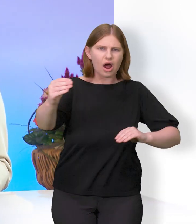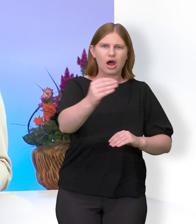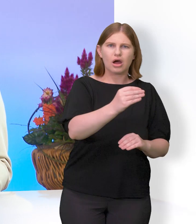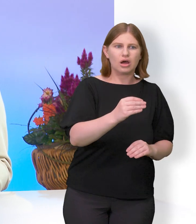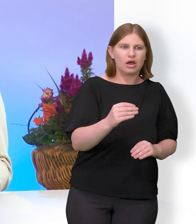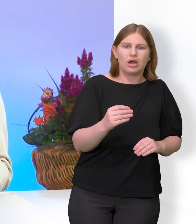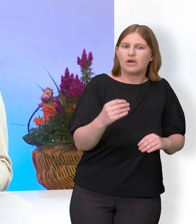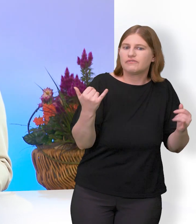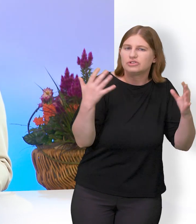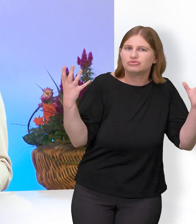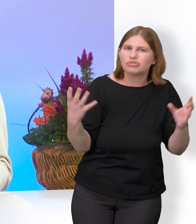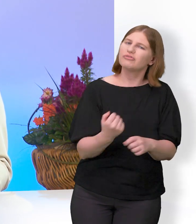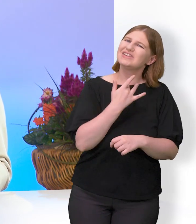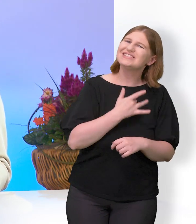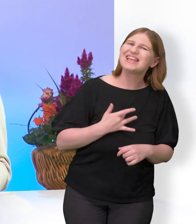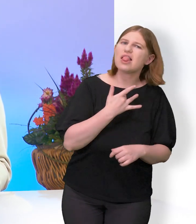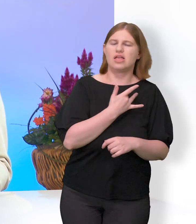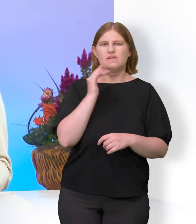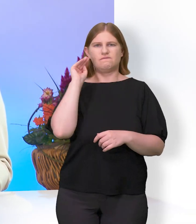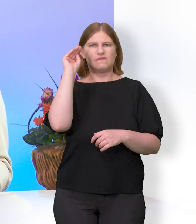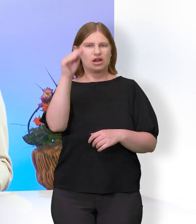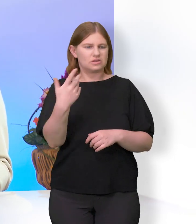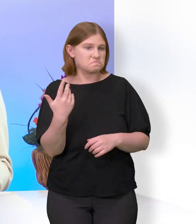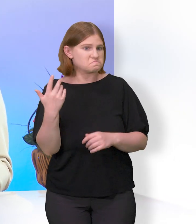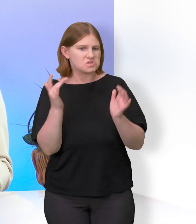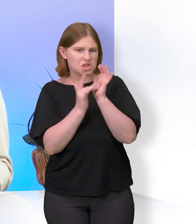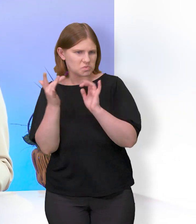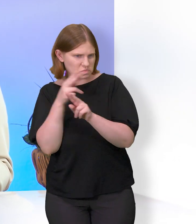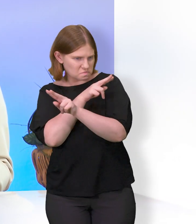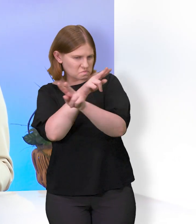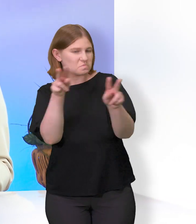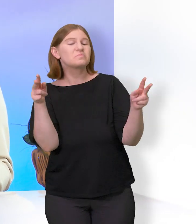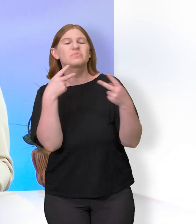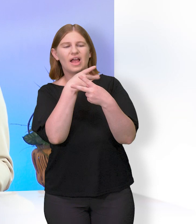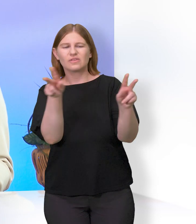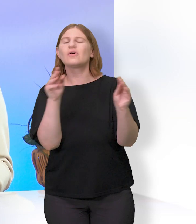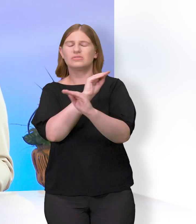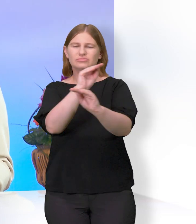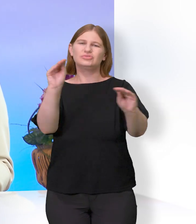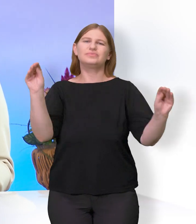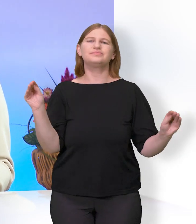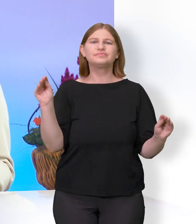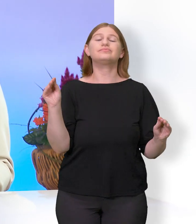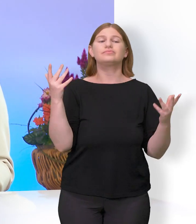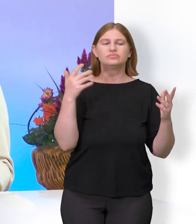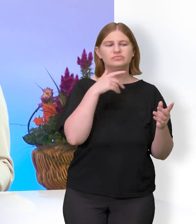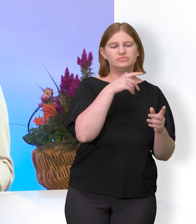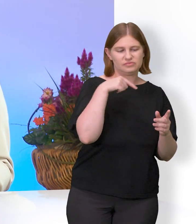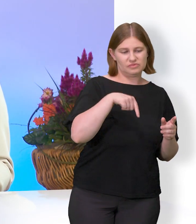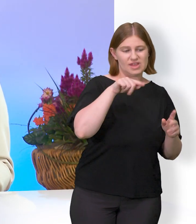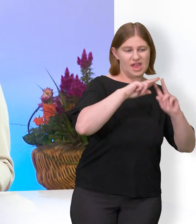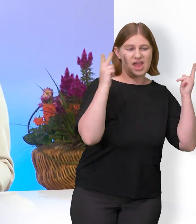dann selig werden? Jesus aber sah sie an und sprach: Bei den Menschen